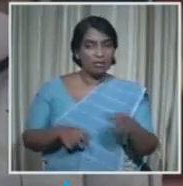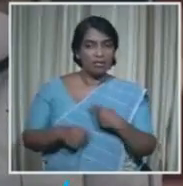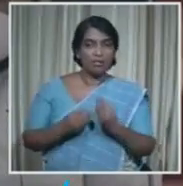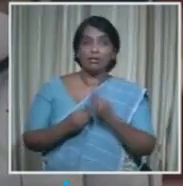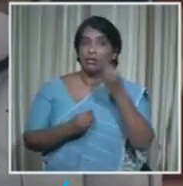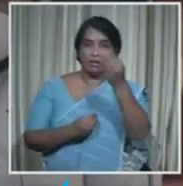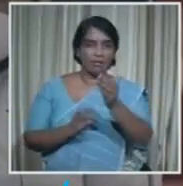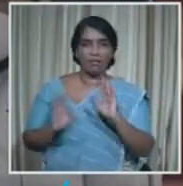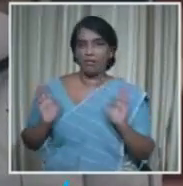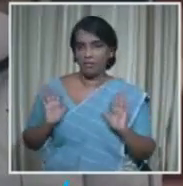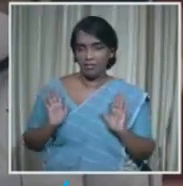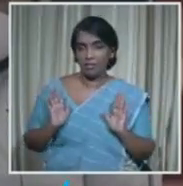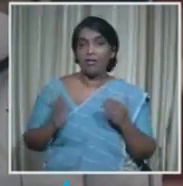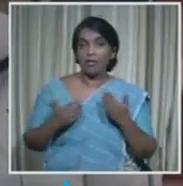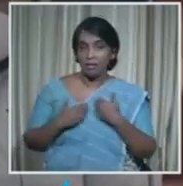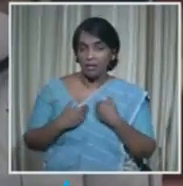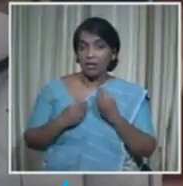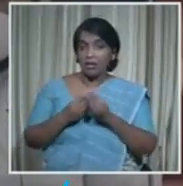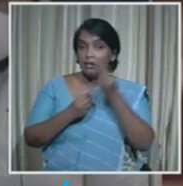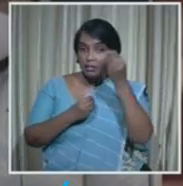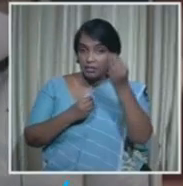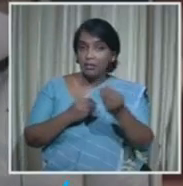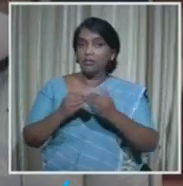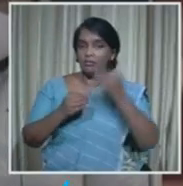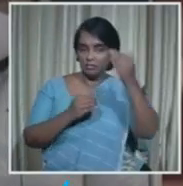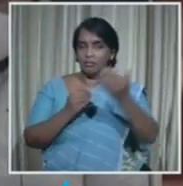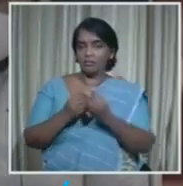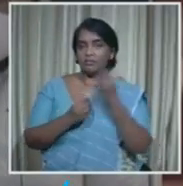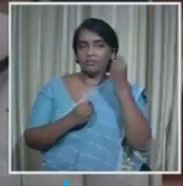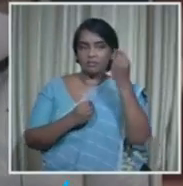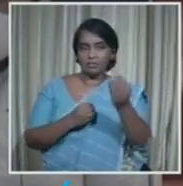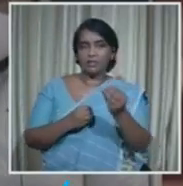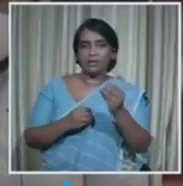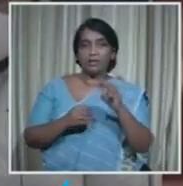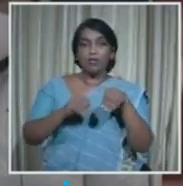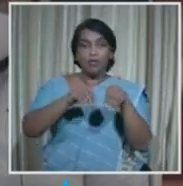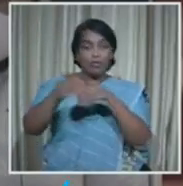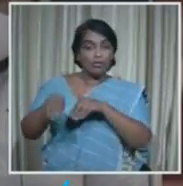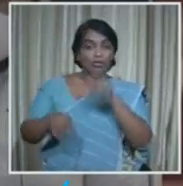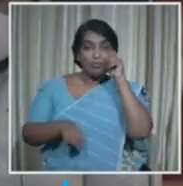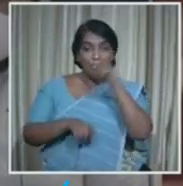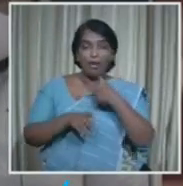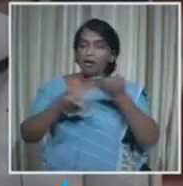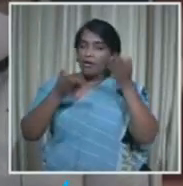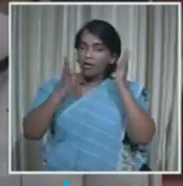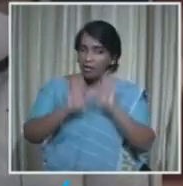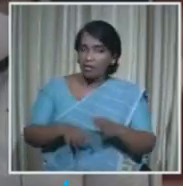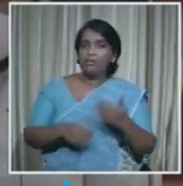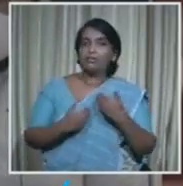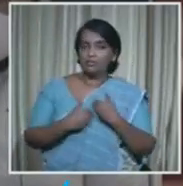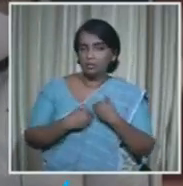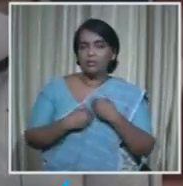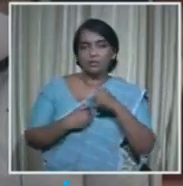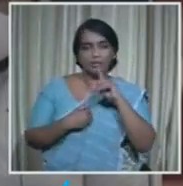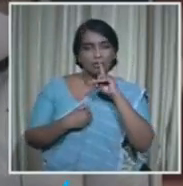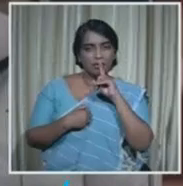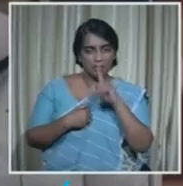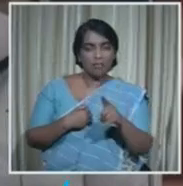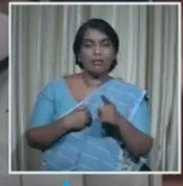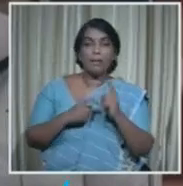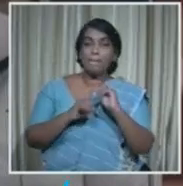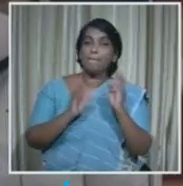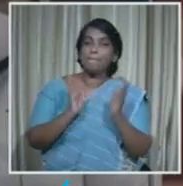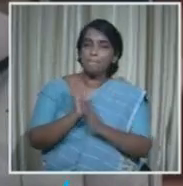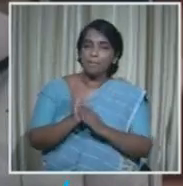ni nih, magai deh nih tindu mama ini dia di labala deh no. Bumi jangan tahu, winuing awasan awasenu manggil. Bumi sudi. Atau amat itu